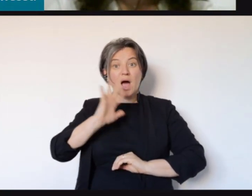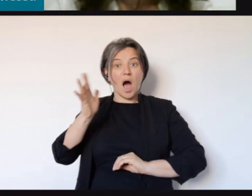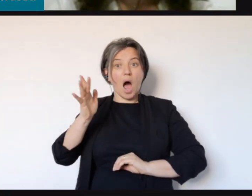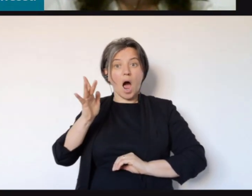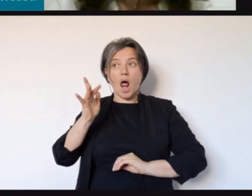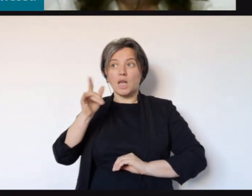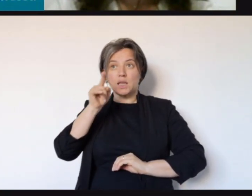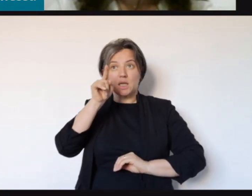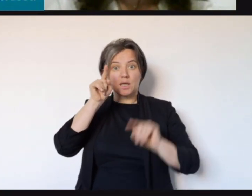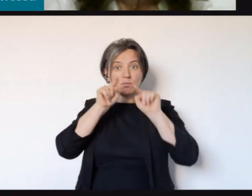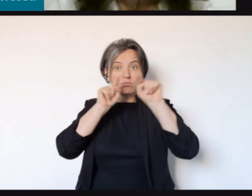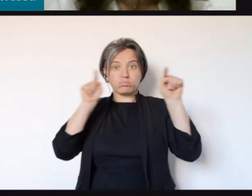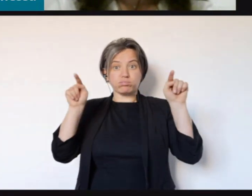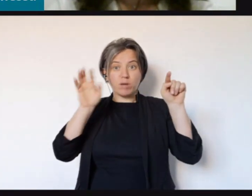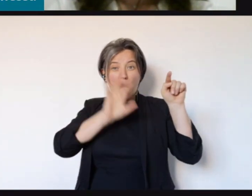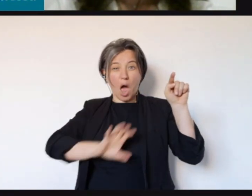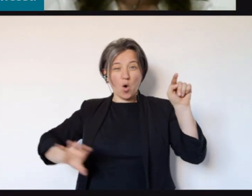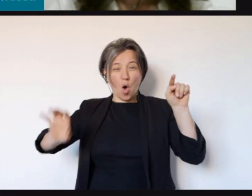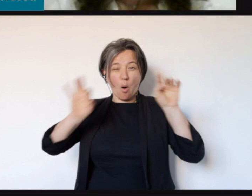hanno potuto